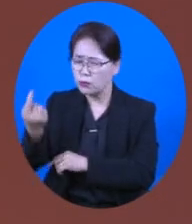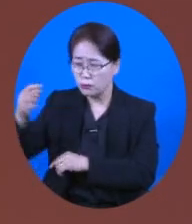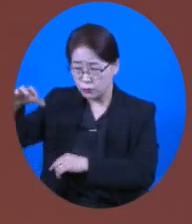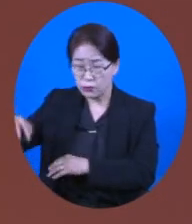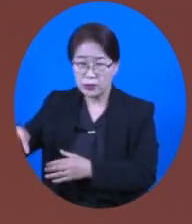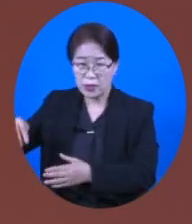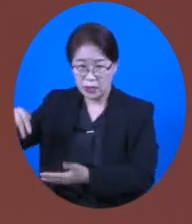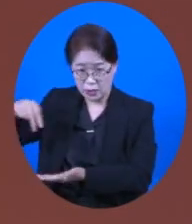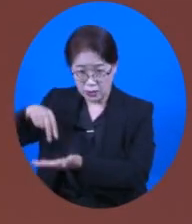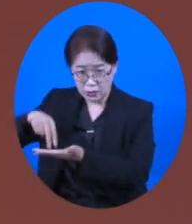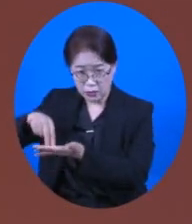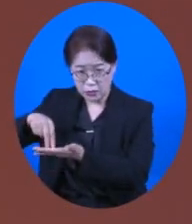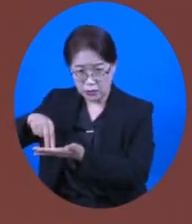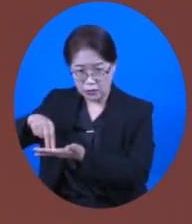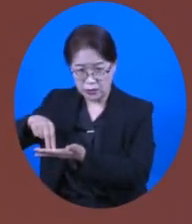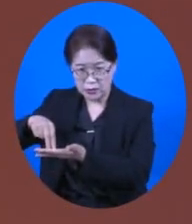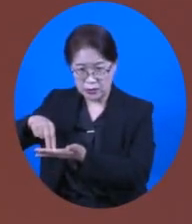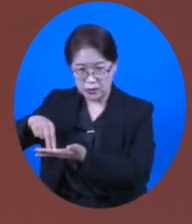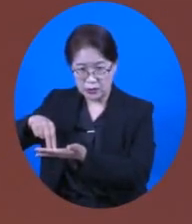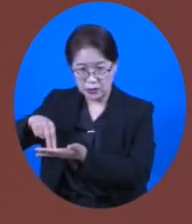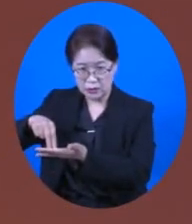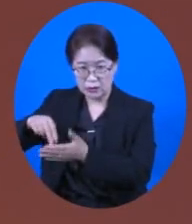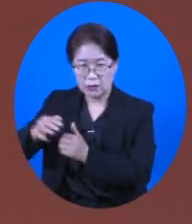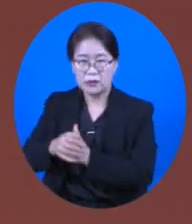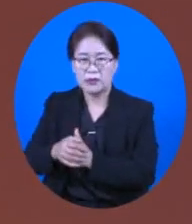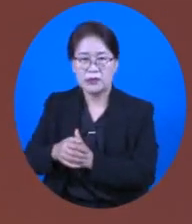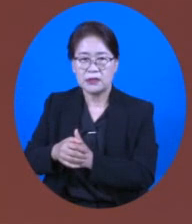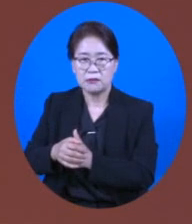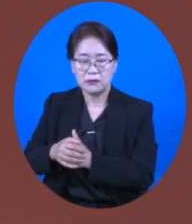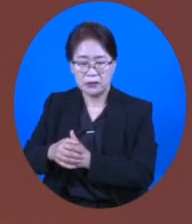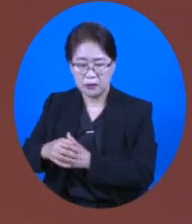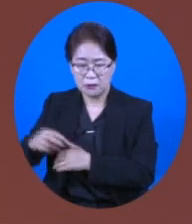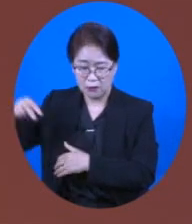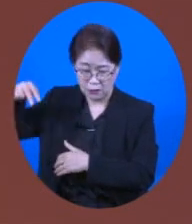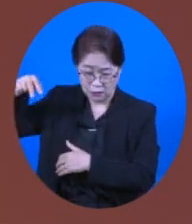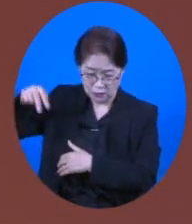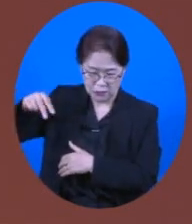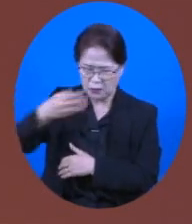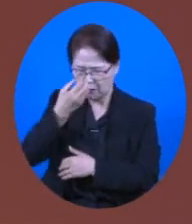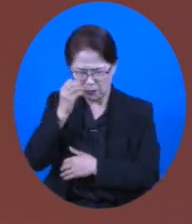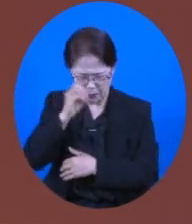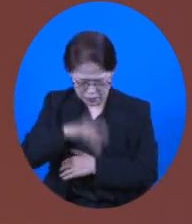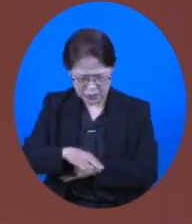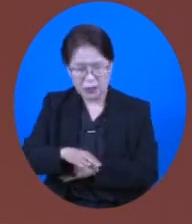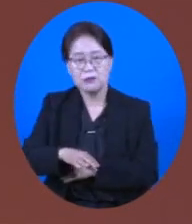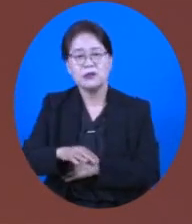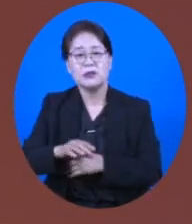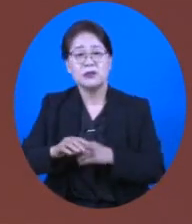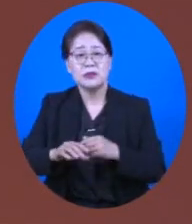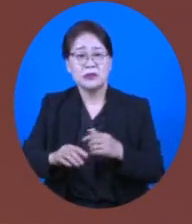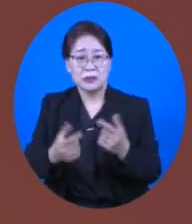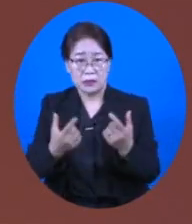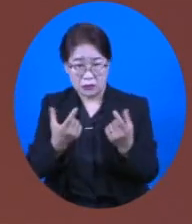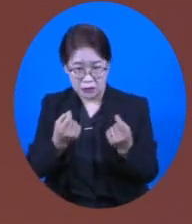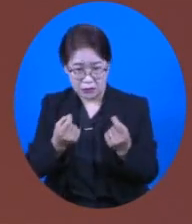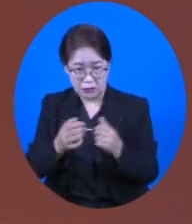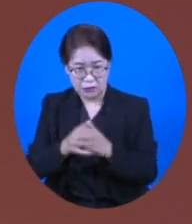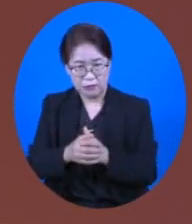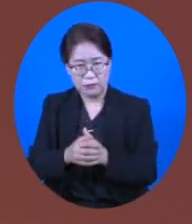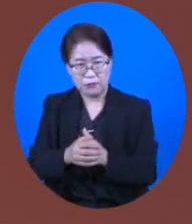있으면서 그 높은 곳에서 내려다보면서 멸시하듯이